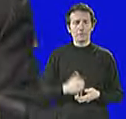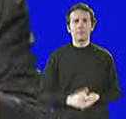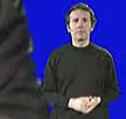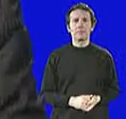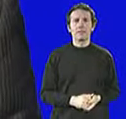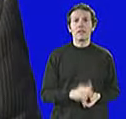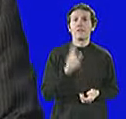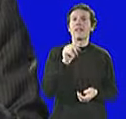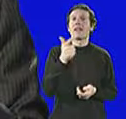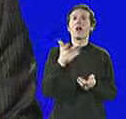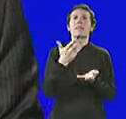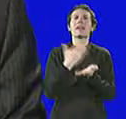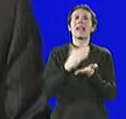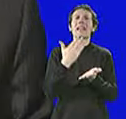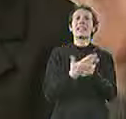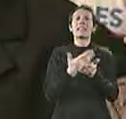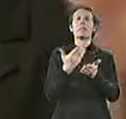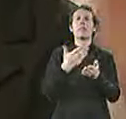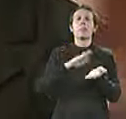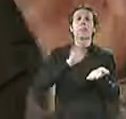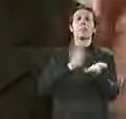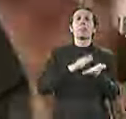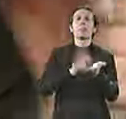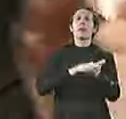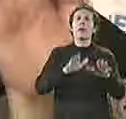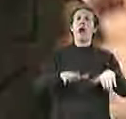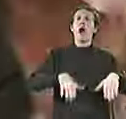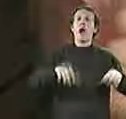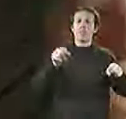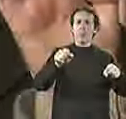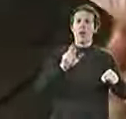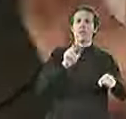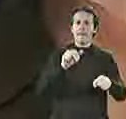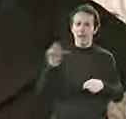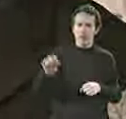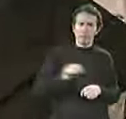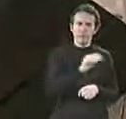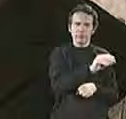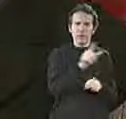des crédits de la prime pour l'emploi. Nous allons augmenter la